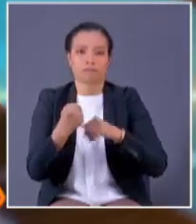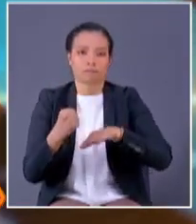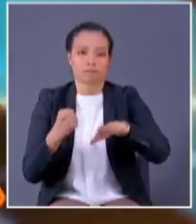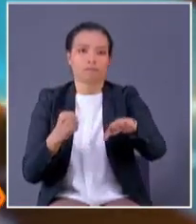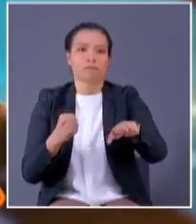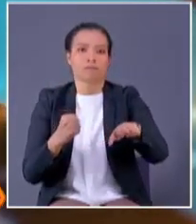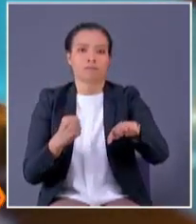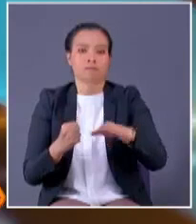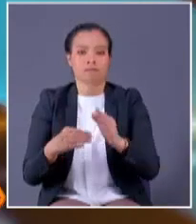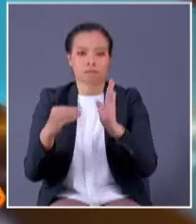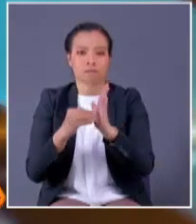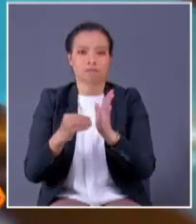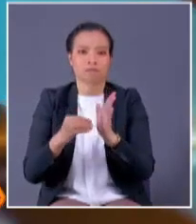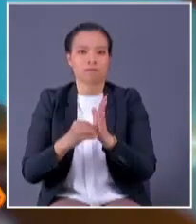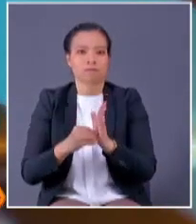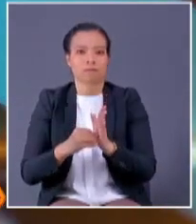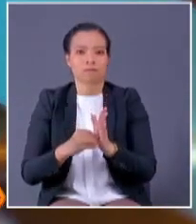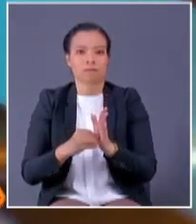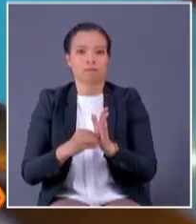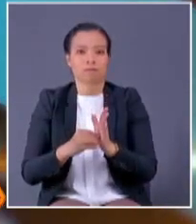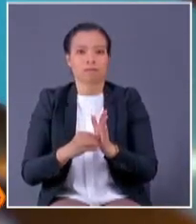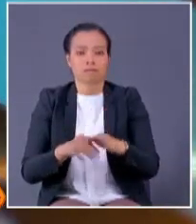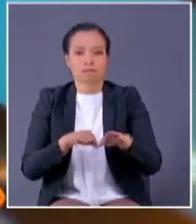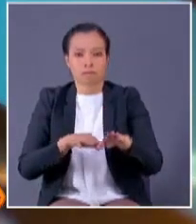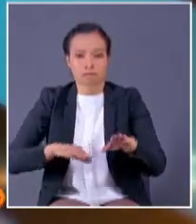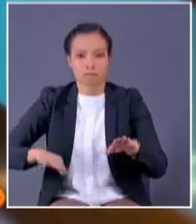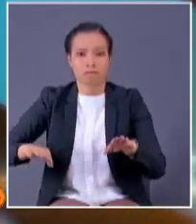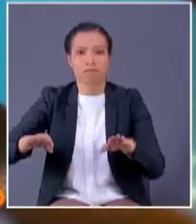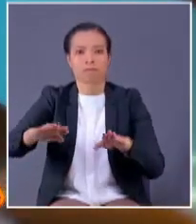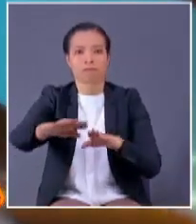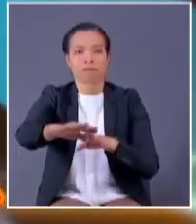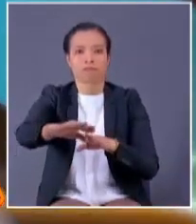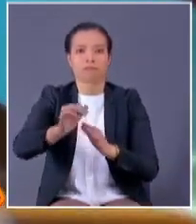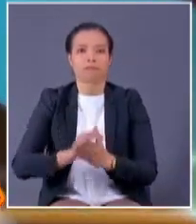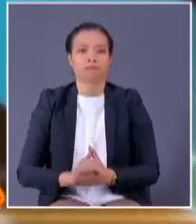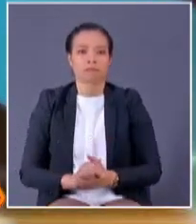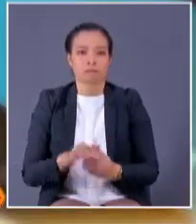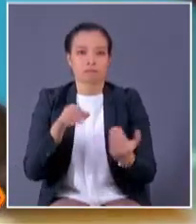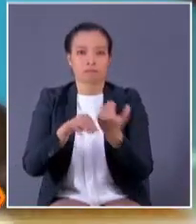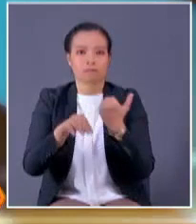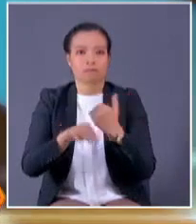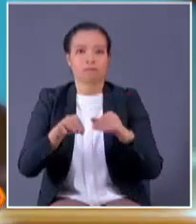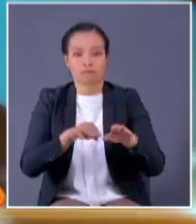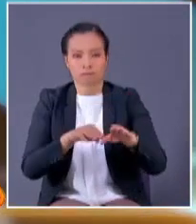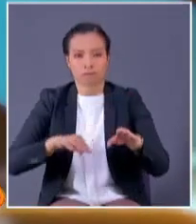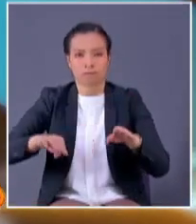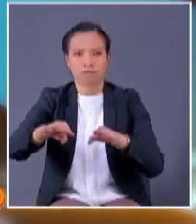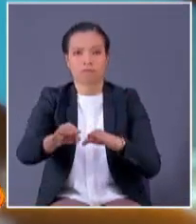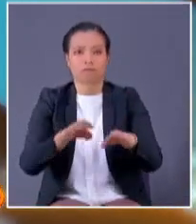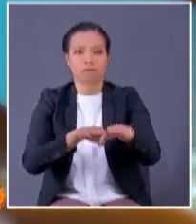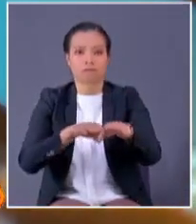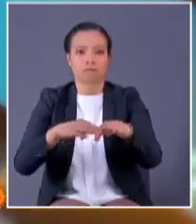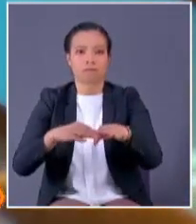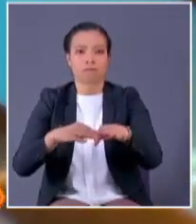ในตัวเมืองชั้นในกรุงเทพนะครับเขาจะต้องมีทรัคเทอร์มินอลหรือเรดแอเรียให้รถที่ออกมาจ